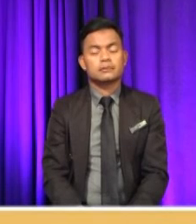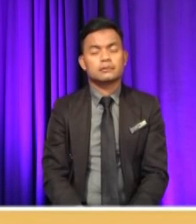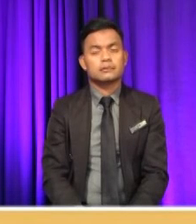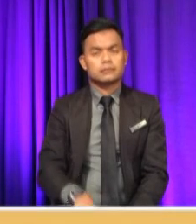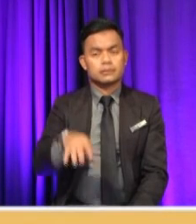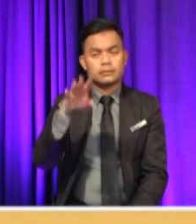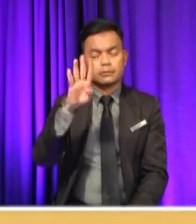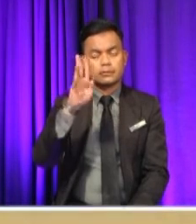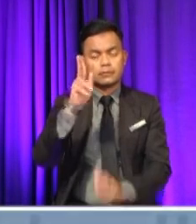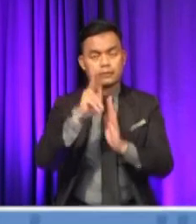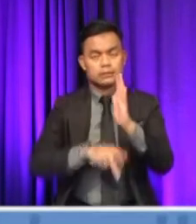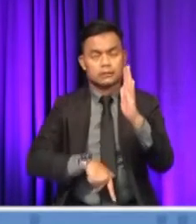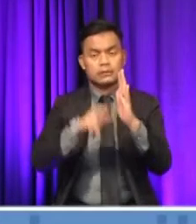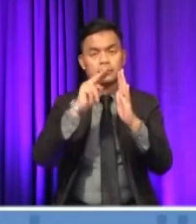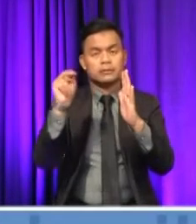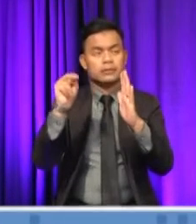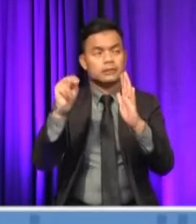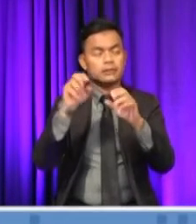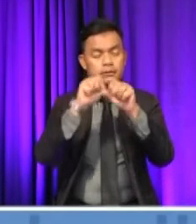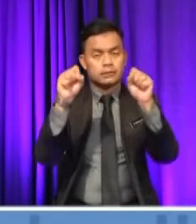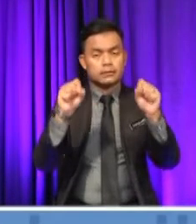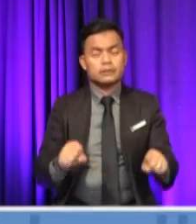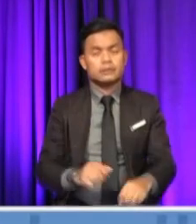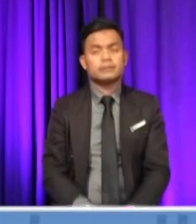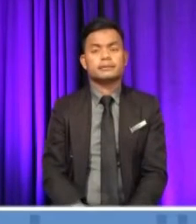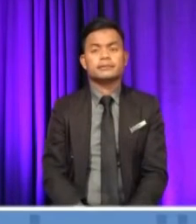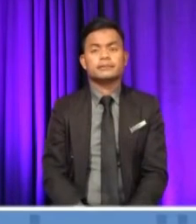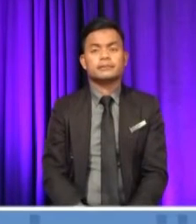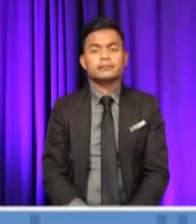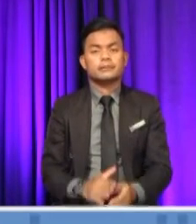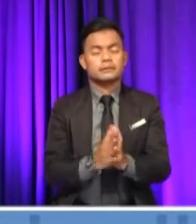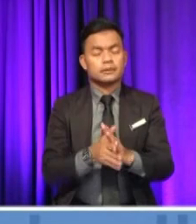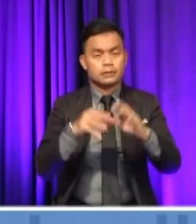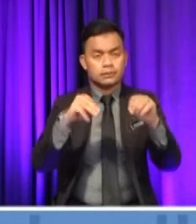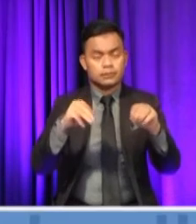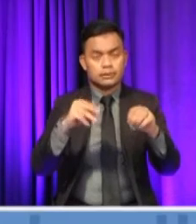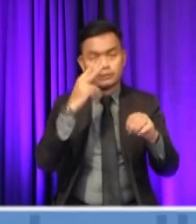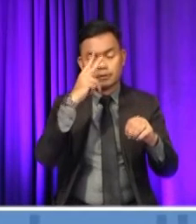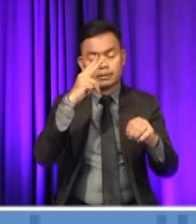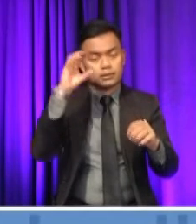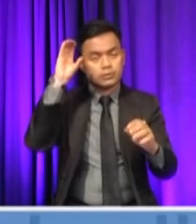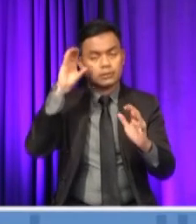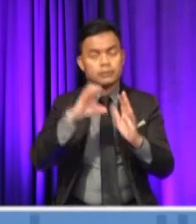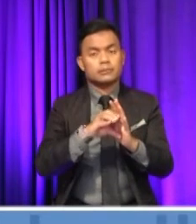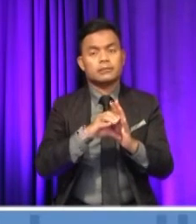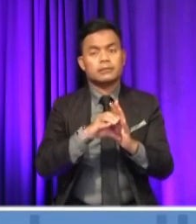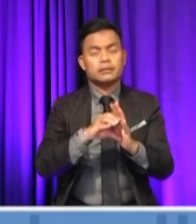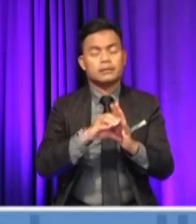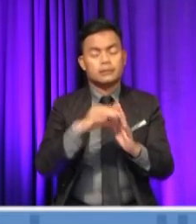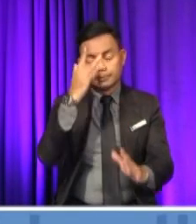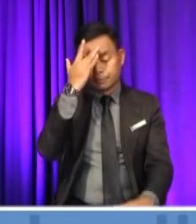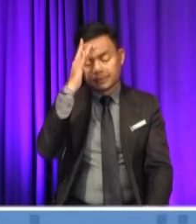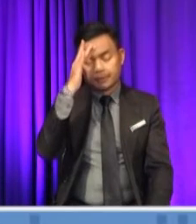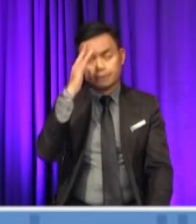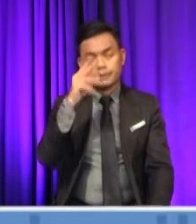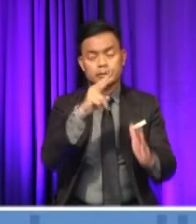berbanding sistem hidrolik. Okey, ini gambar dia. Jadi, pelajar dia kena tengok gambar. Dia kena pandai baca